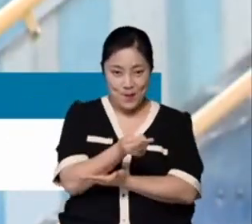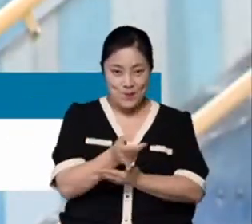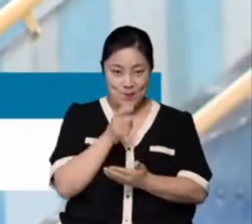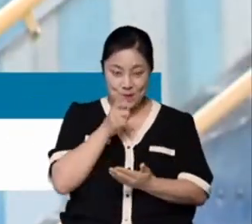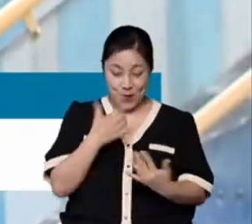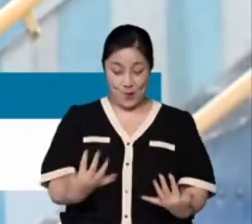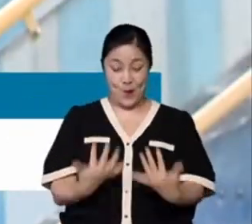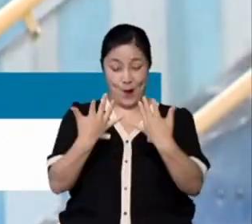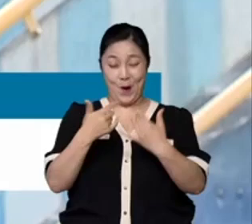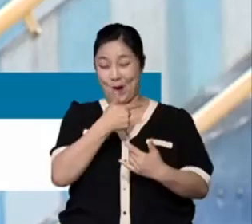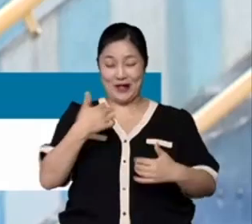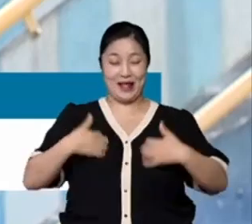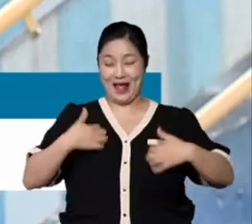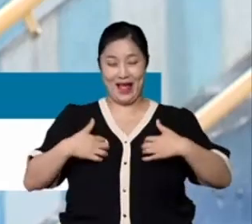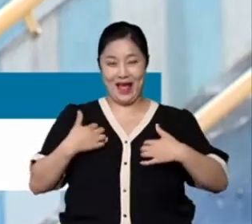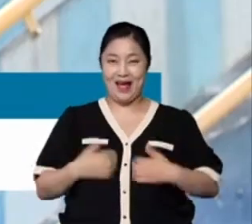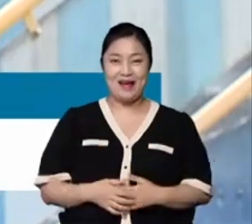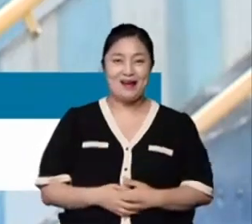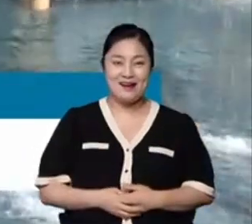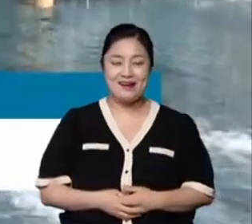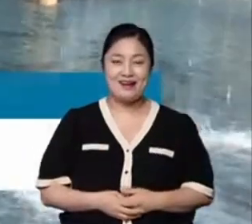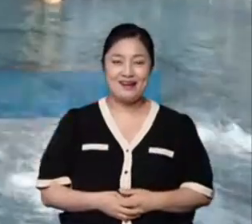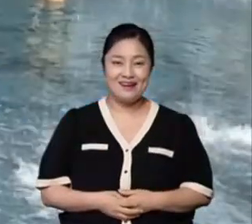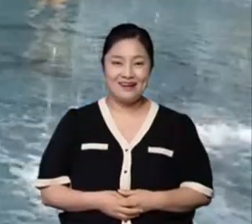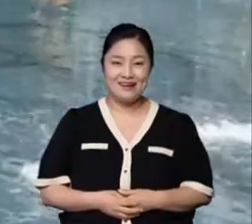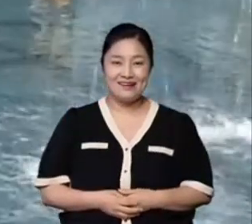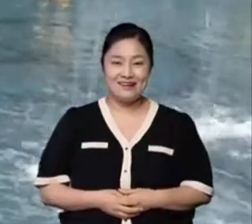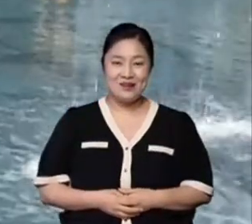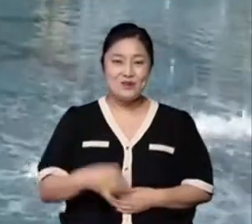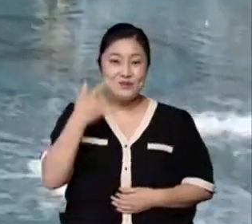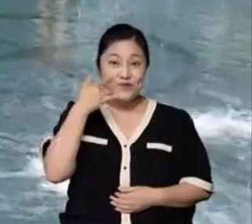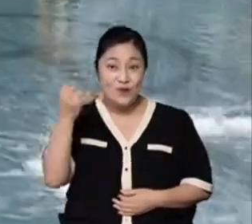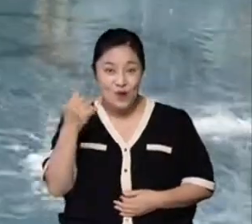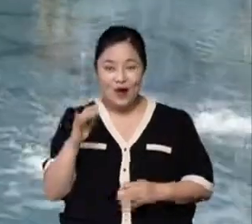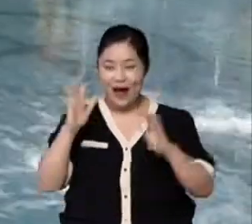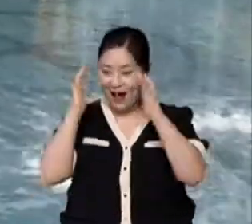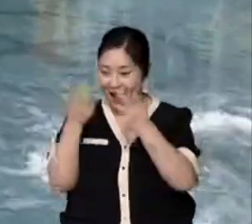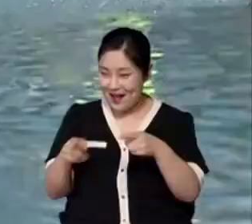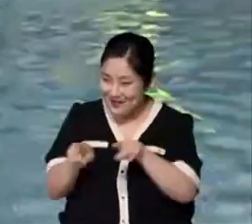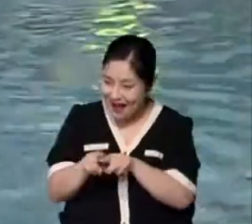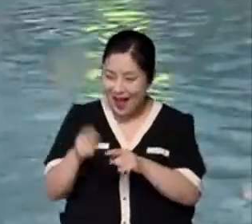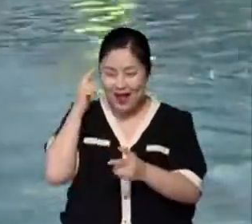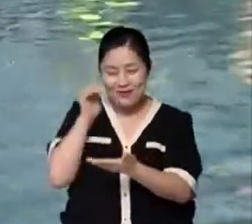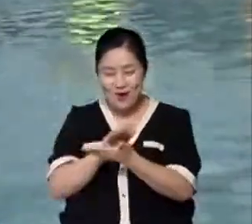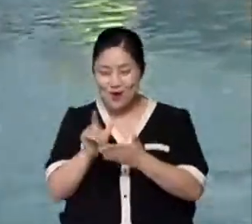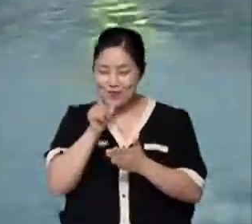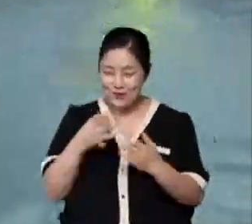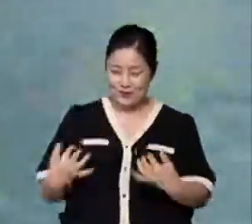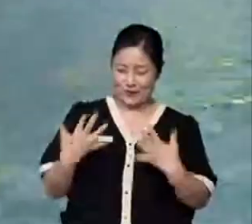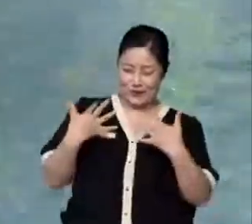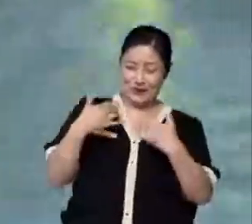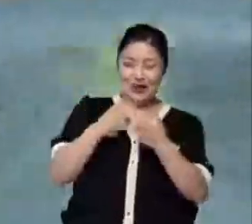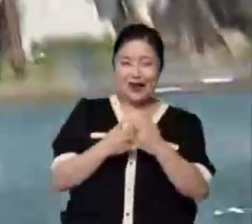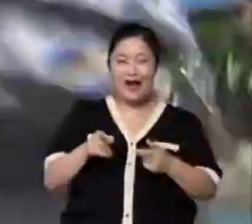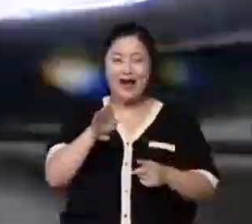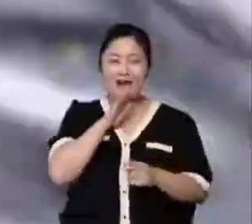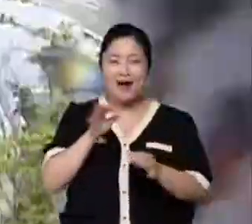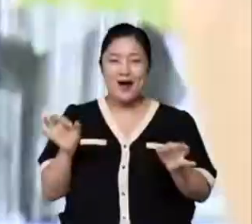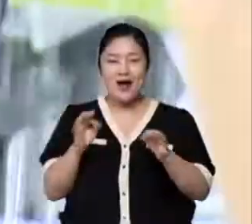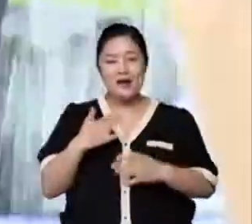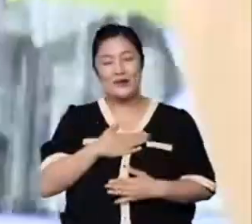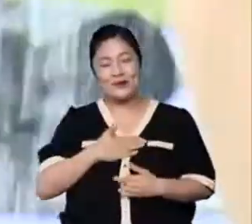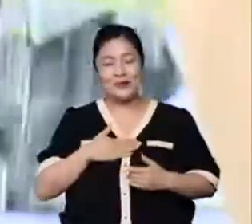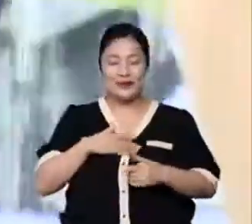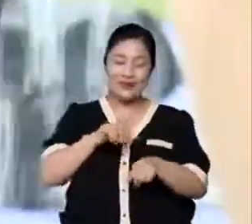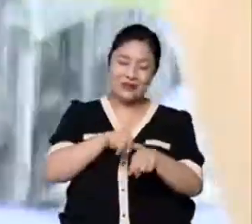미끄럼틀에서 물 나오는 게 재밌었어요. 부모들도 아이들과 함께 시원한 물을 맞으며 모처럼만의